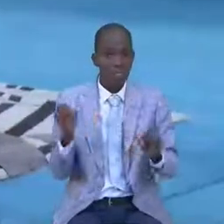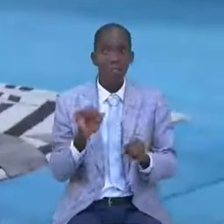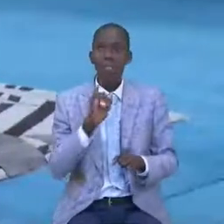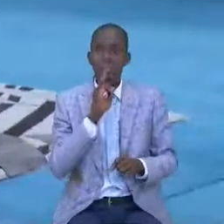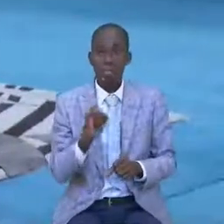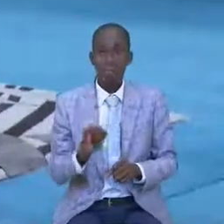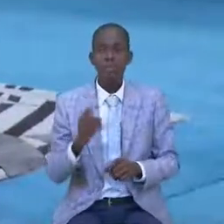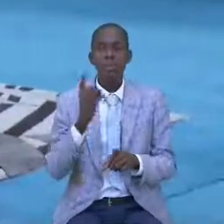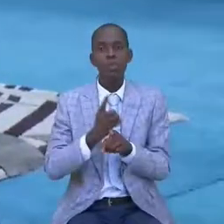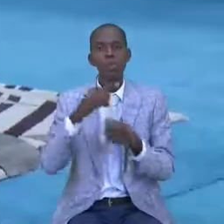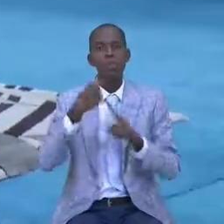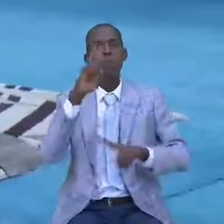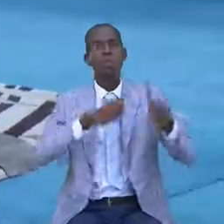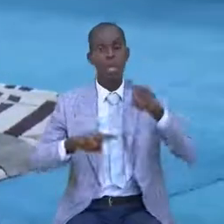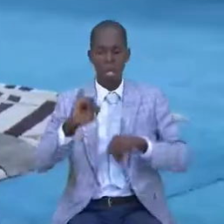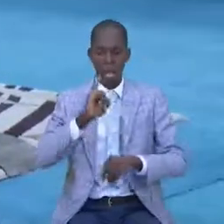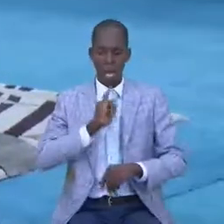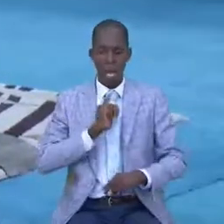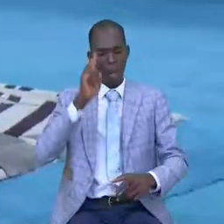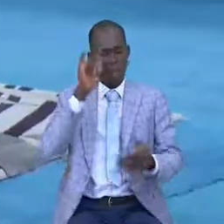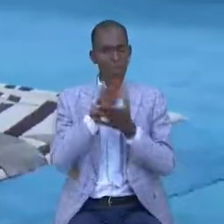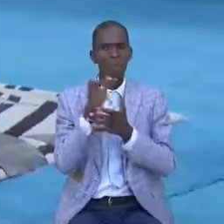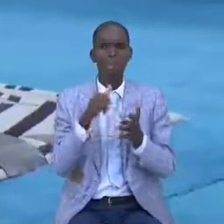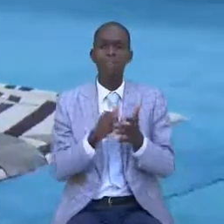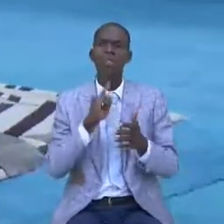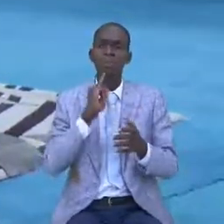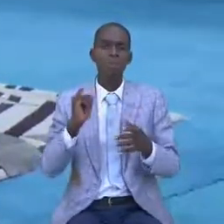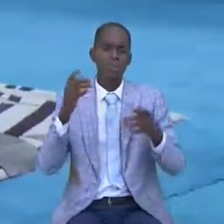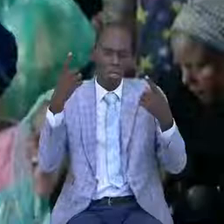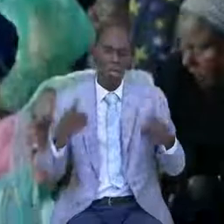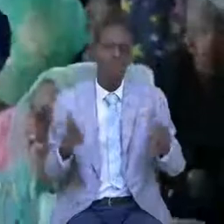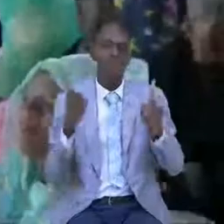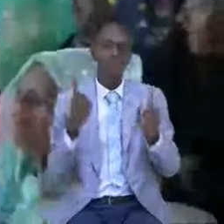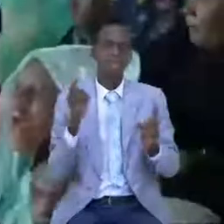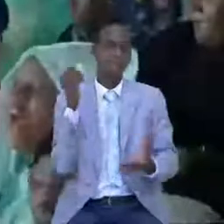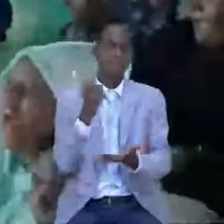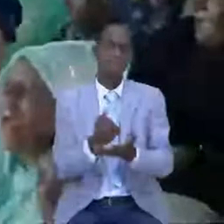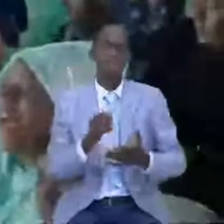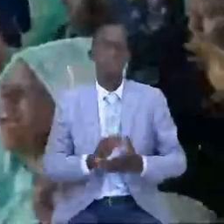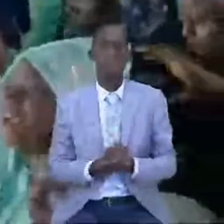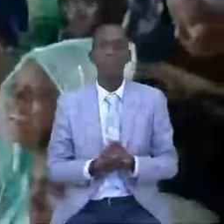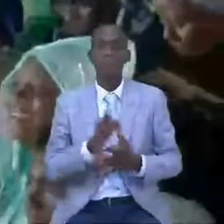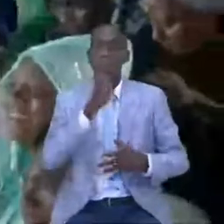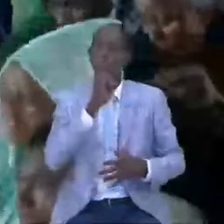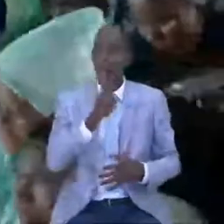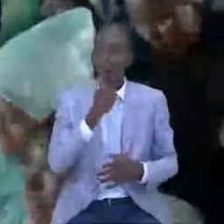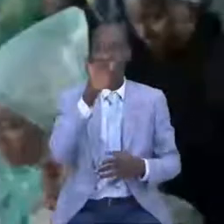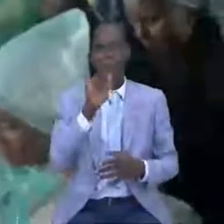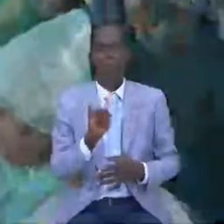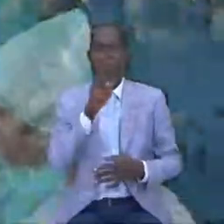soyez, ce qu'il faut, c'est de dire que je crois et ce sera fait.